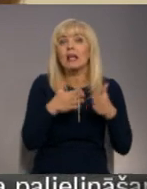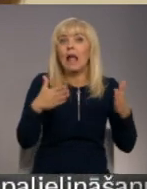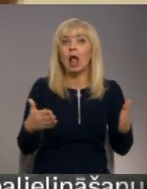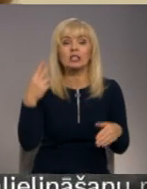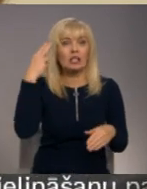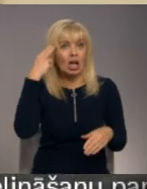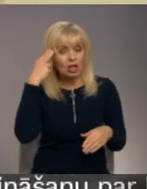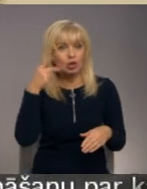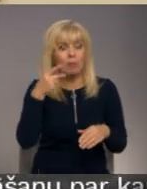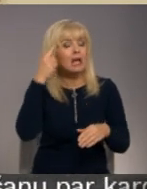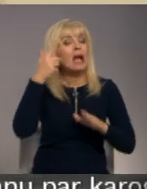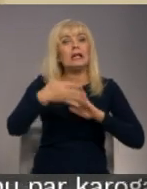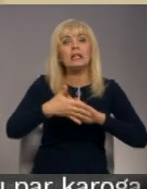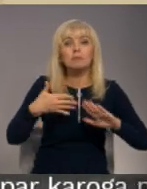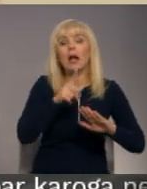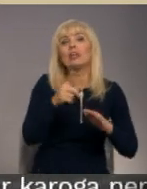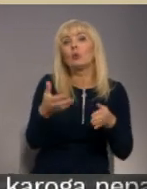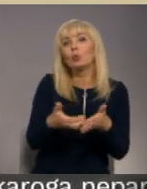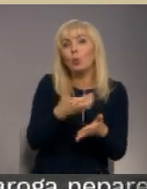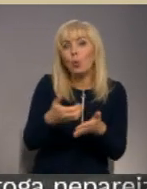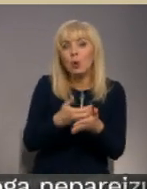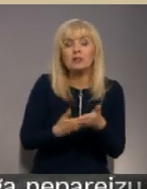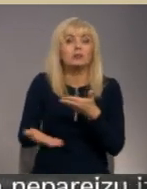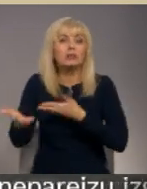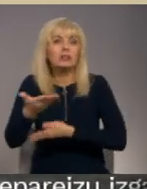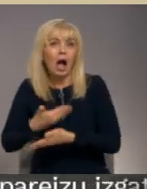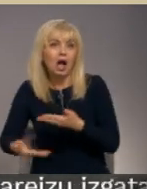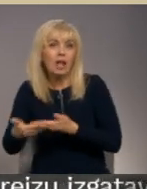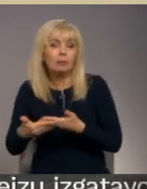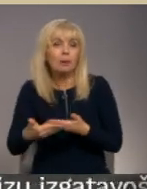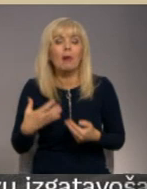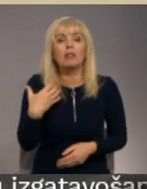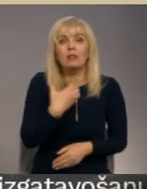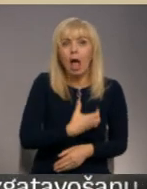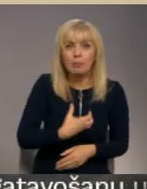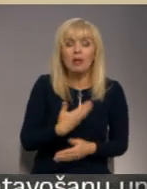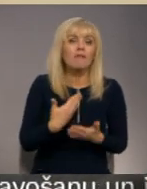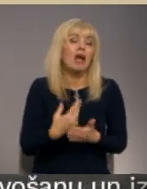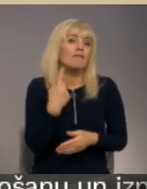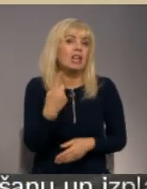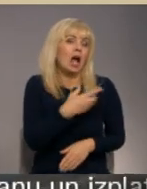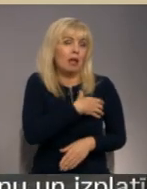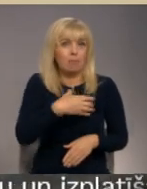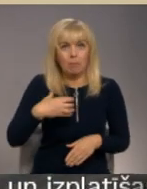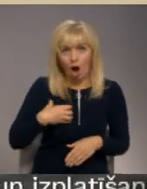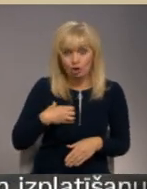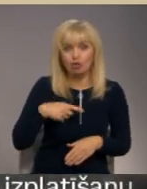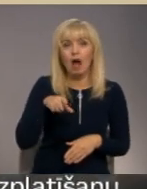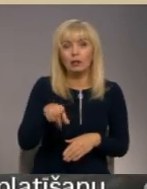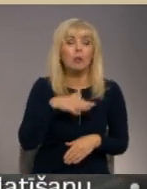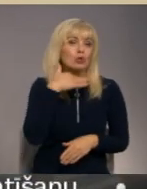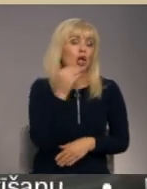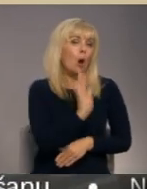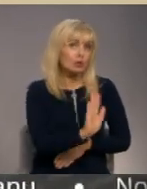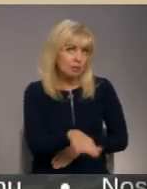kā tāds izpratnes trūkums par sadarbības nepieciešamību. Kaut vai tā būs viena pašvaldība, bet tajā pašvaldībā būs daudz